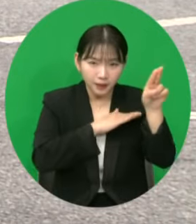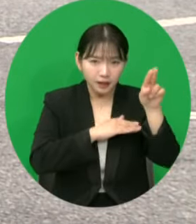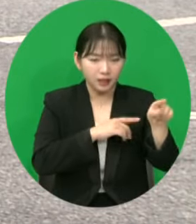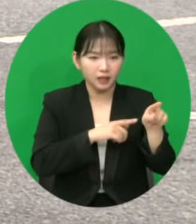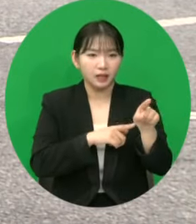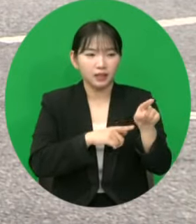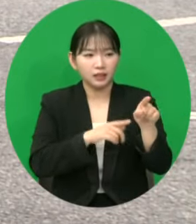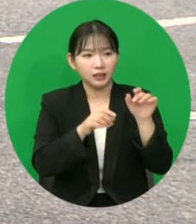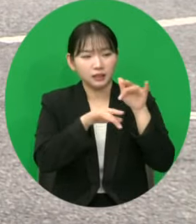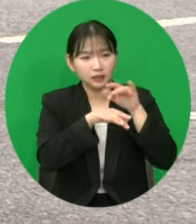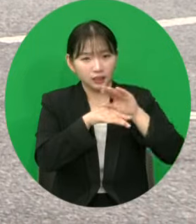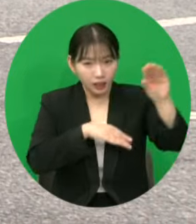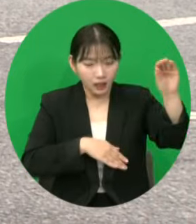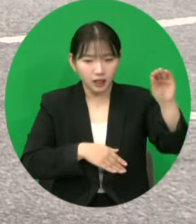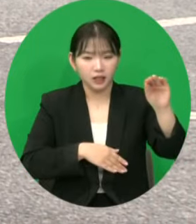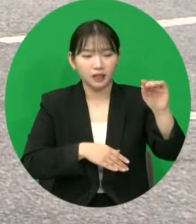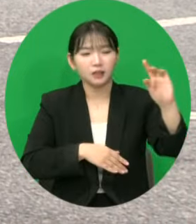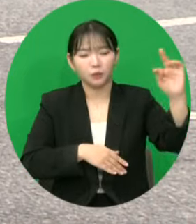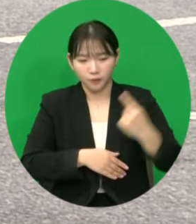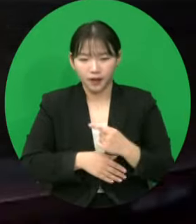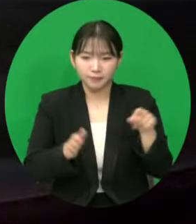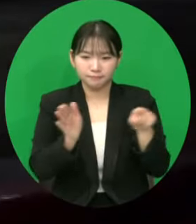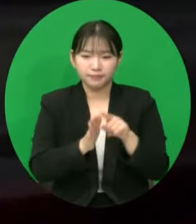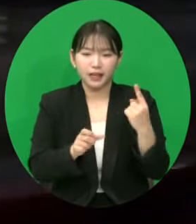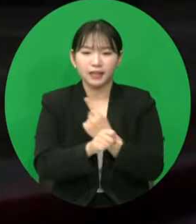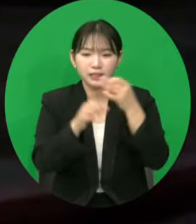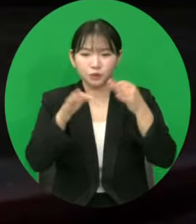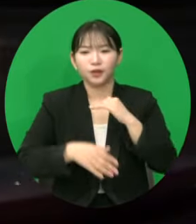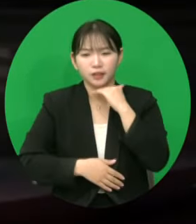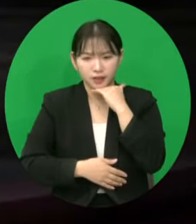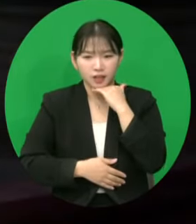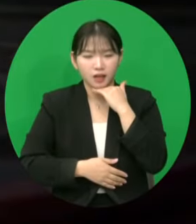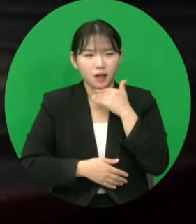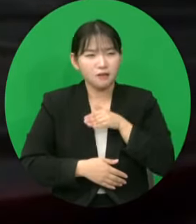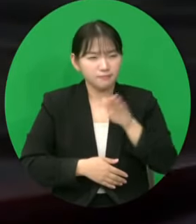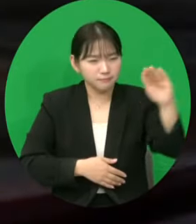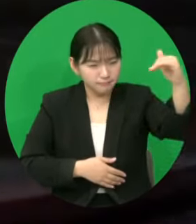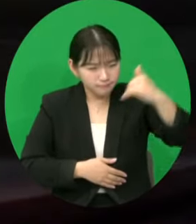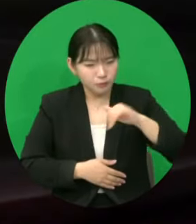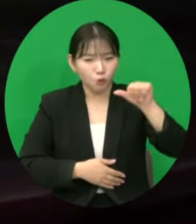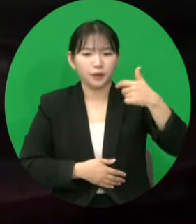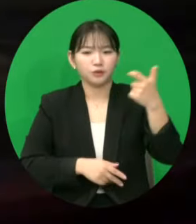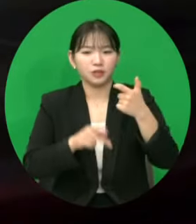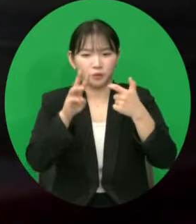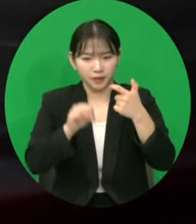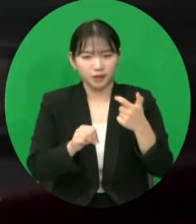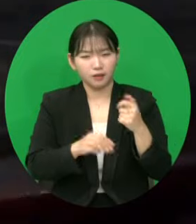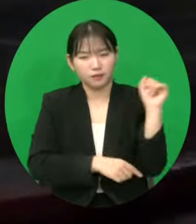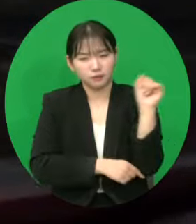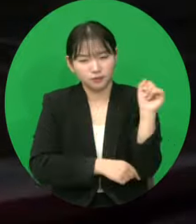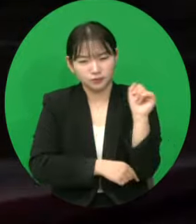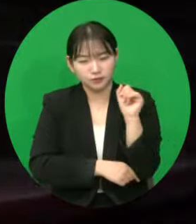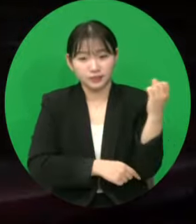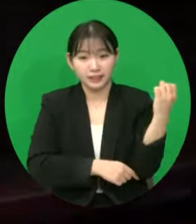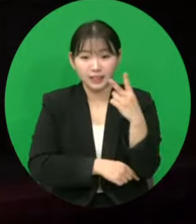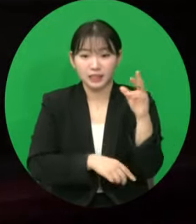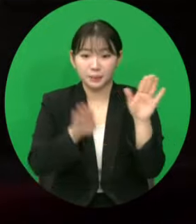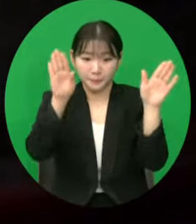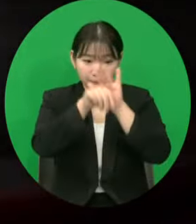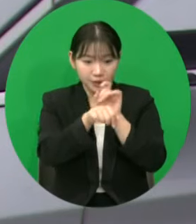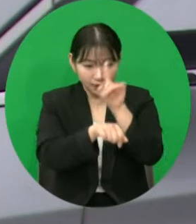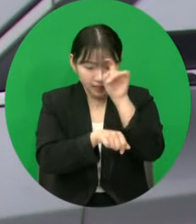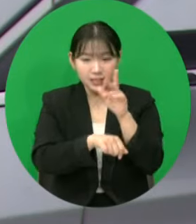것이라 믿고 1시간 동안 이곳에서 기다렸습니다. 왕복 560km를 달린 뒤 밤 11시쯤 다시 아산에 도착한